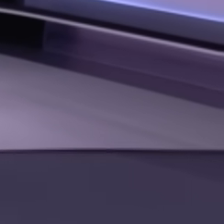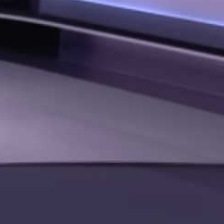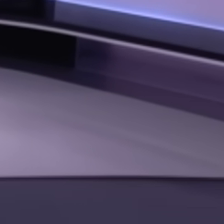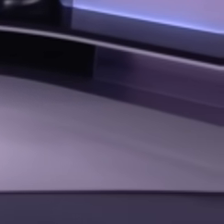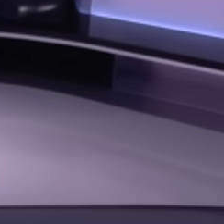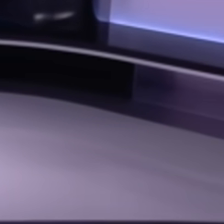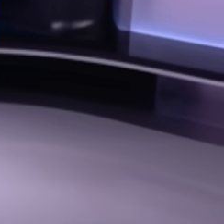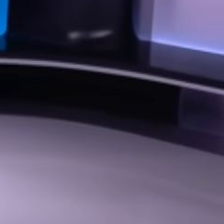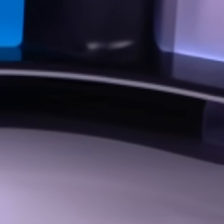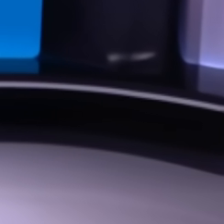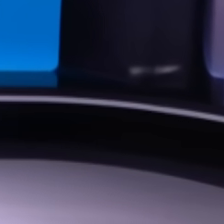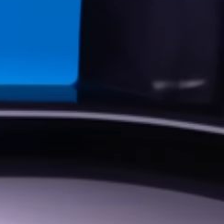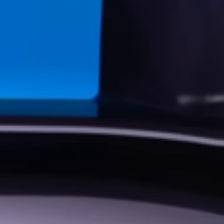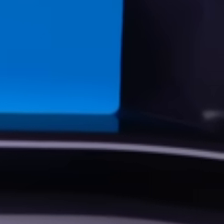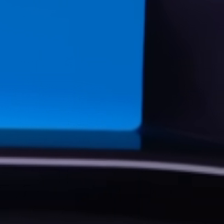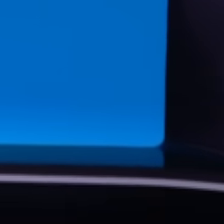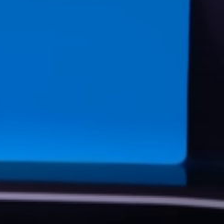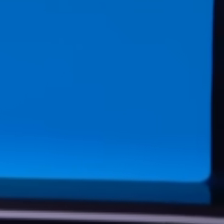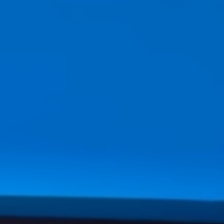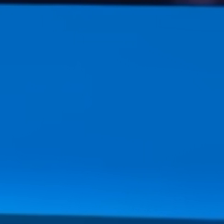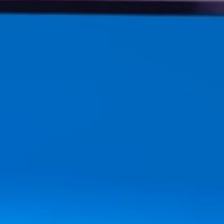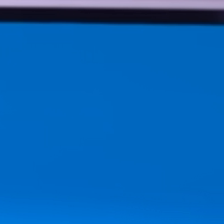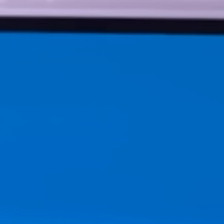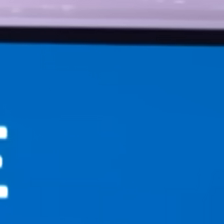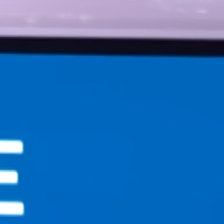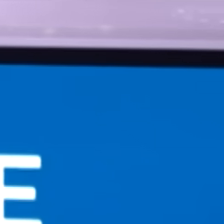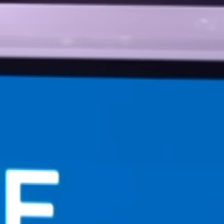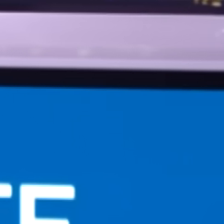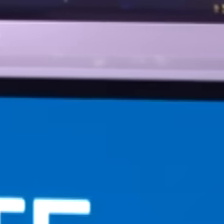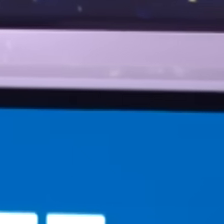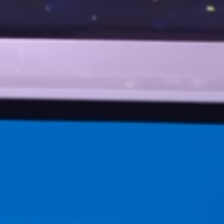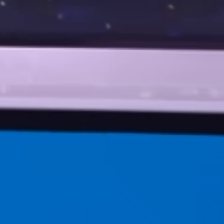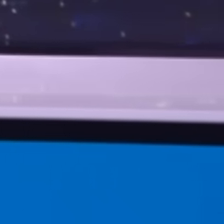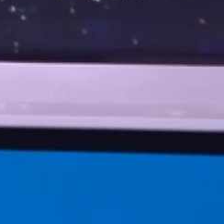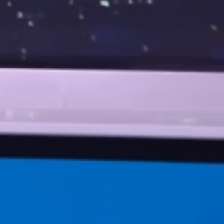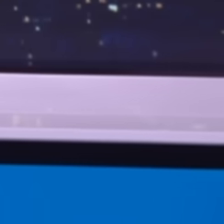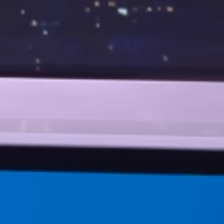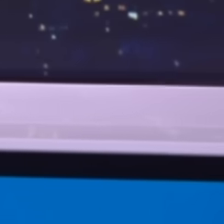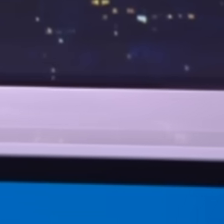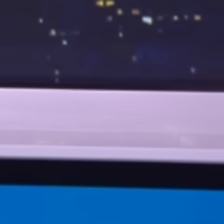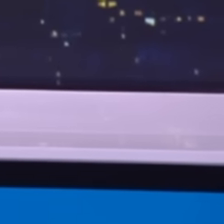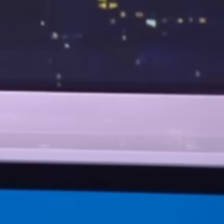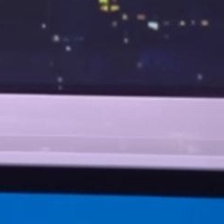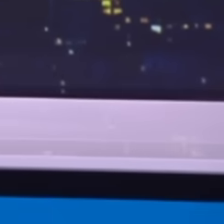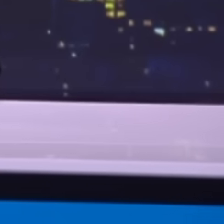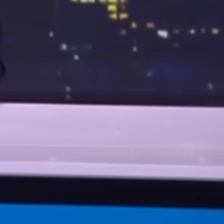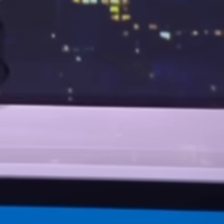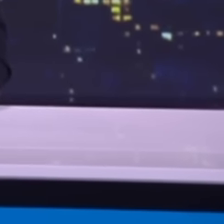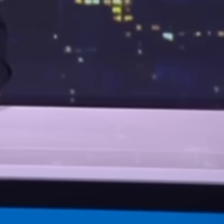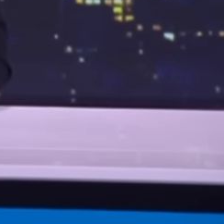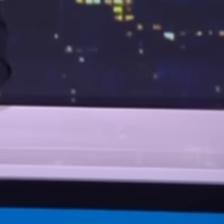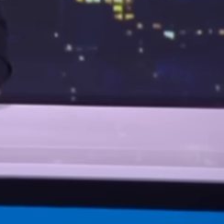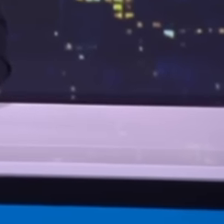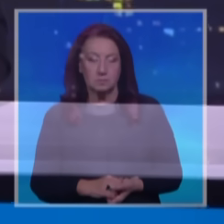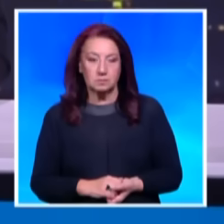Сблъсъци, водни уръди, арести, ранени, национално недоволство на запалянковци по време на европейската квалификация между България и Унгария в този час.